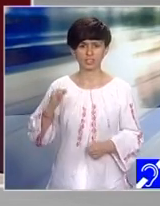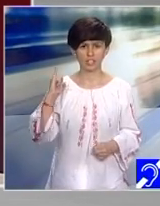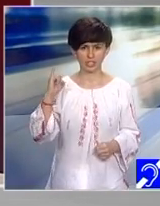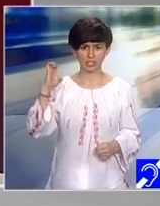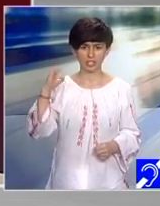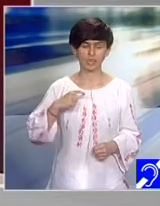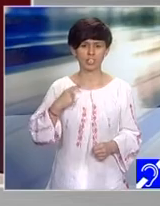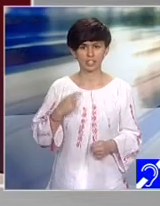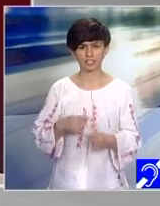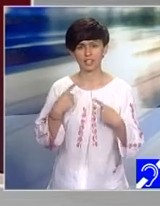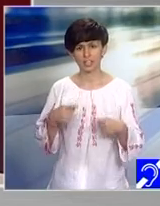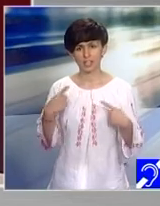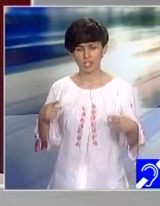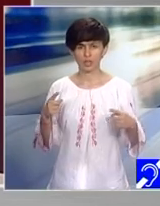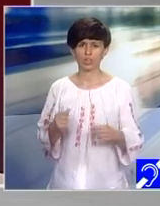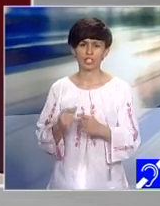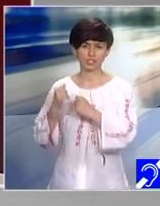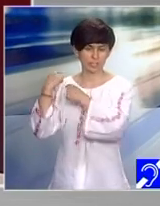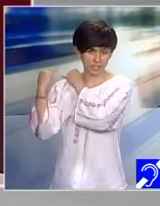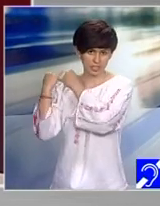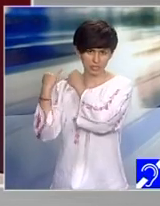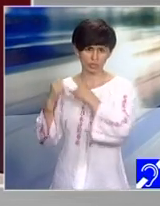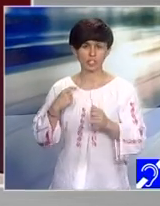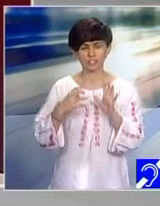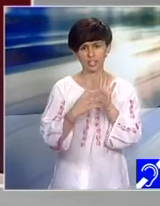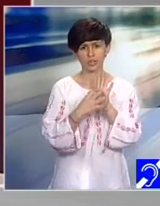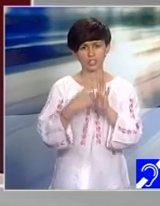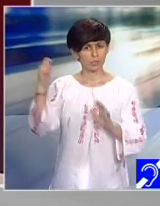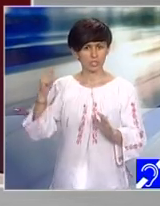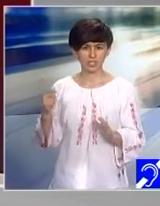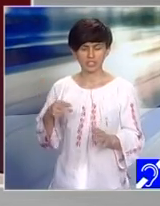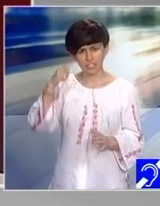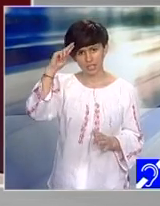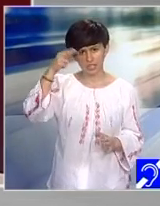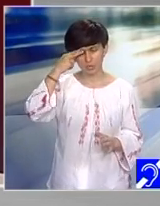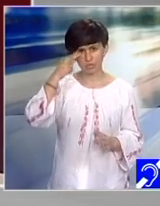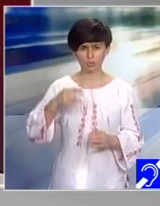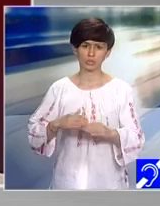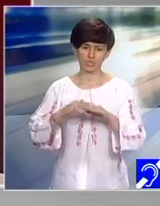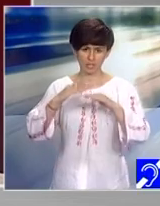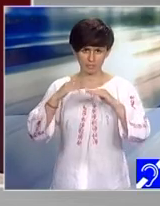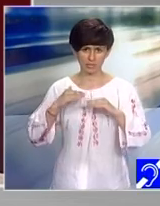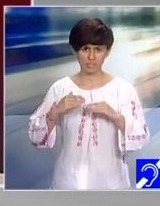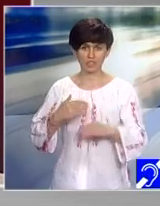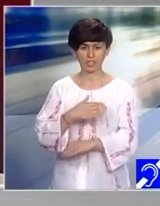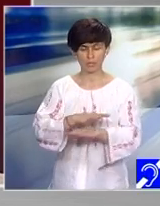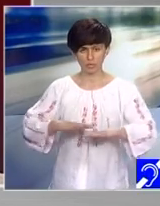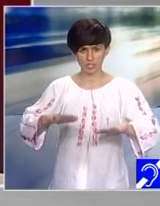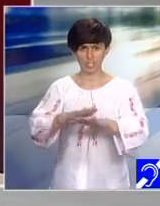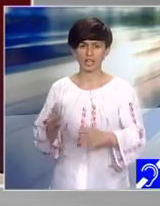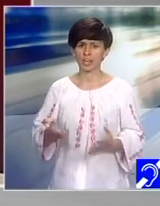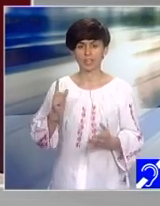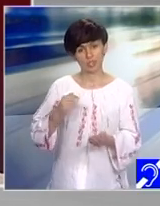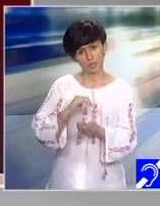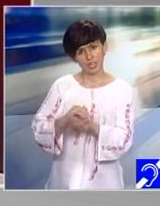o lecție de istorie. Este un simbol de țară recunoscut la nivel mondial care trebuie păstrat cu sfințenie. O